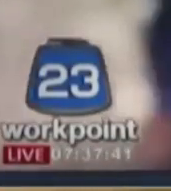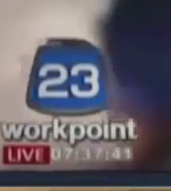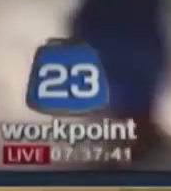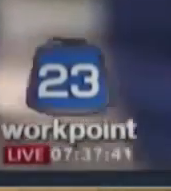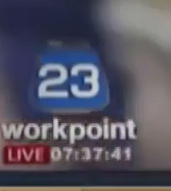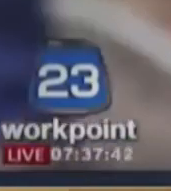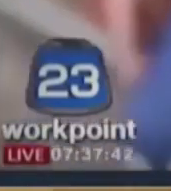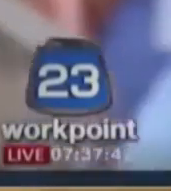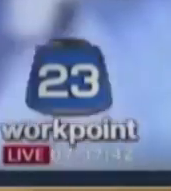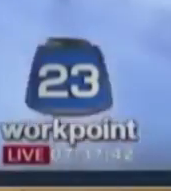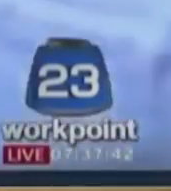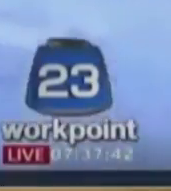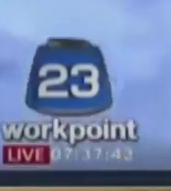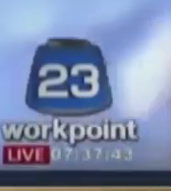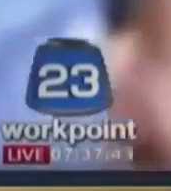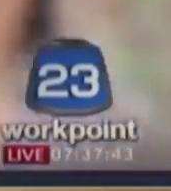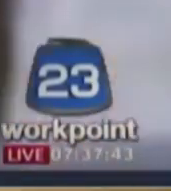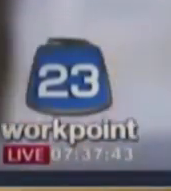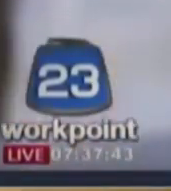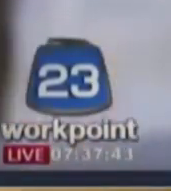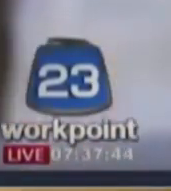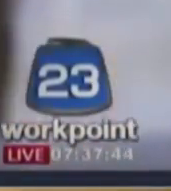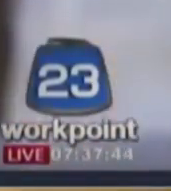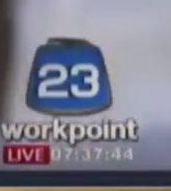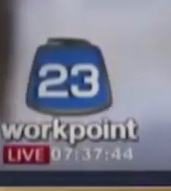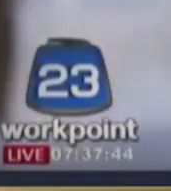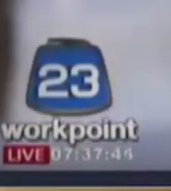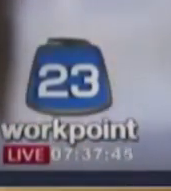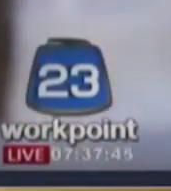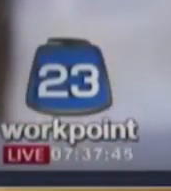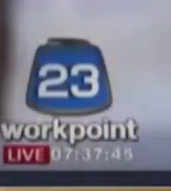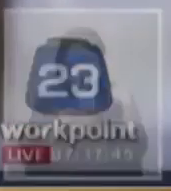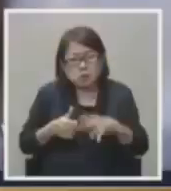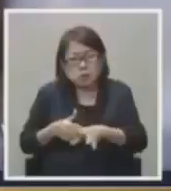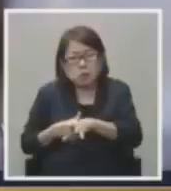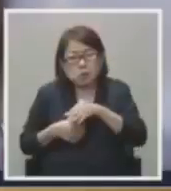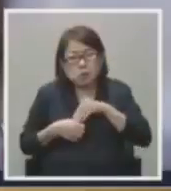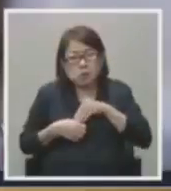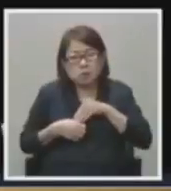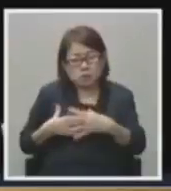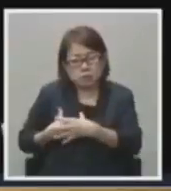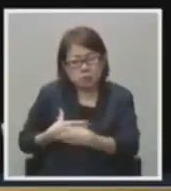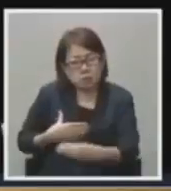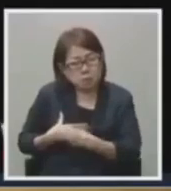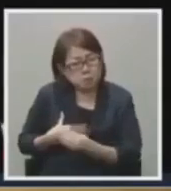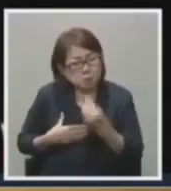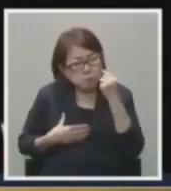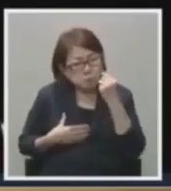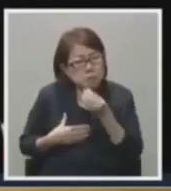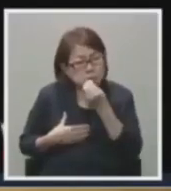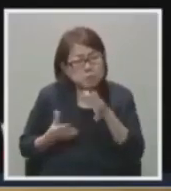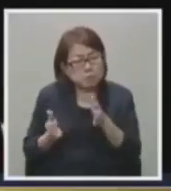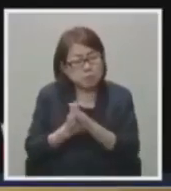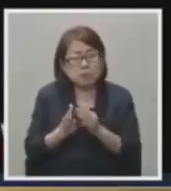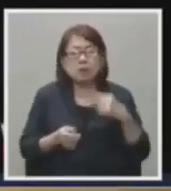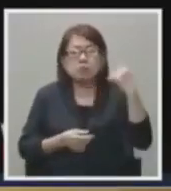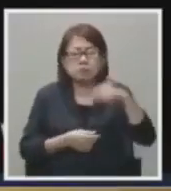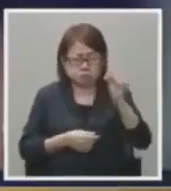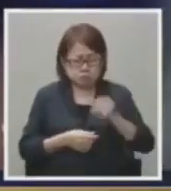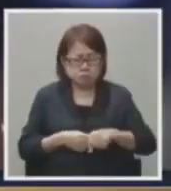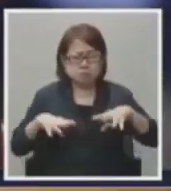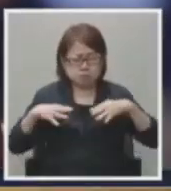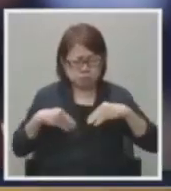แม่ซึ่งแม่เนี่ยเสพยาบ้าอาจจะมีสารเสพติดเนี่ยมันเจือปนไปด้วยหรือไม่ตัวนางสาวธิดายอมรับบอกว่าตัวเองนั้นเ